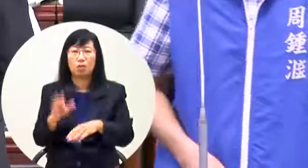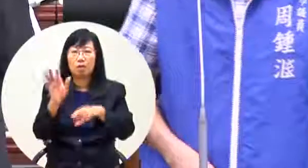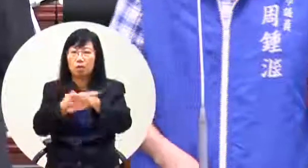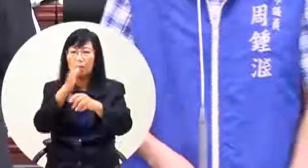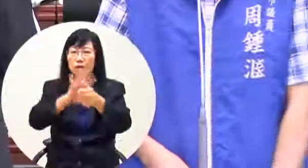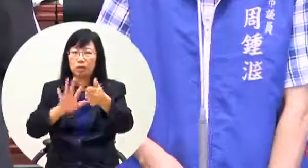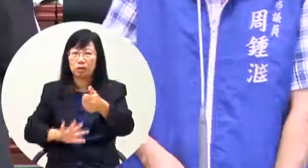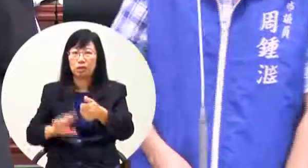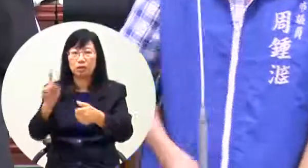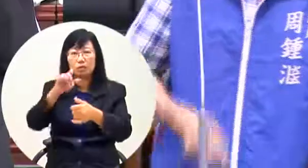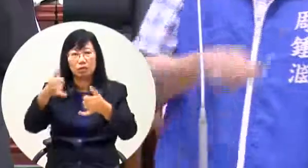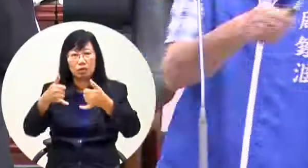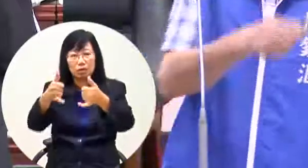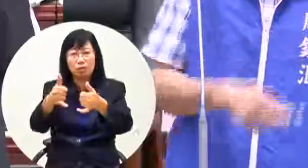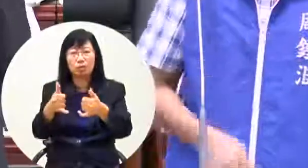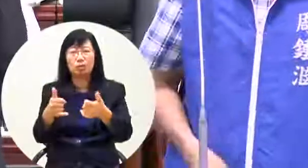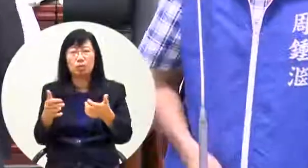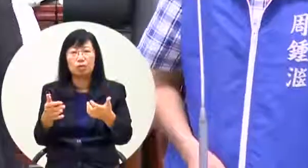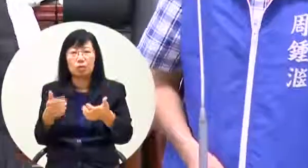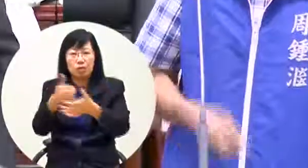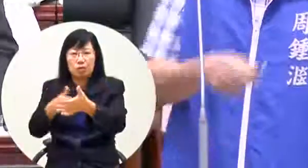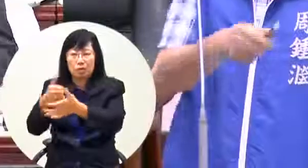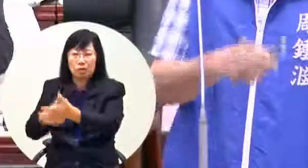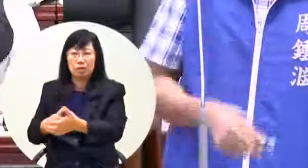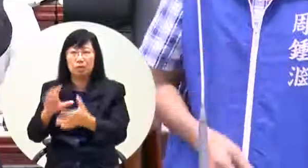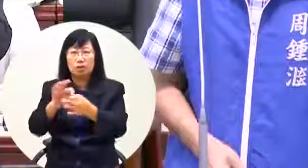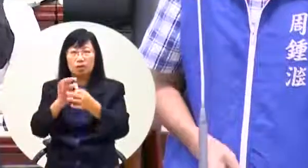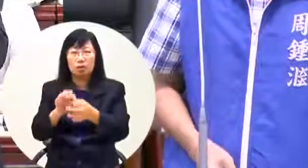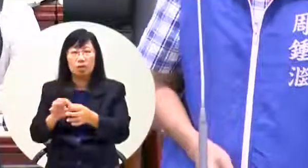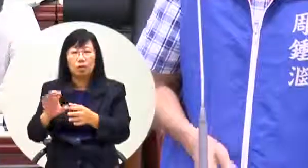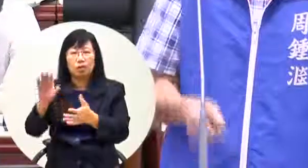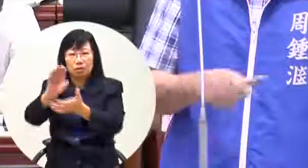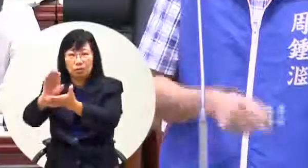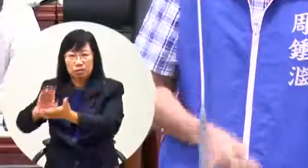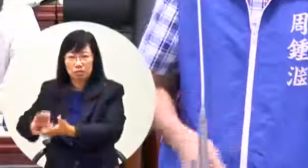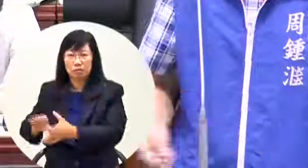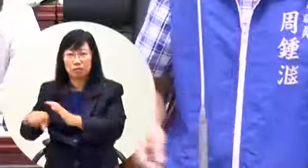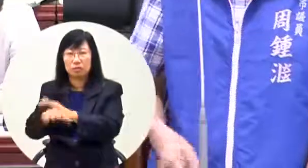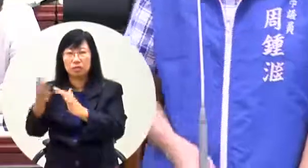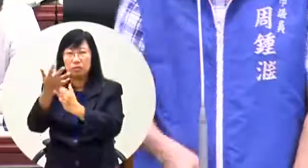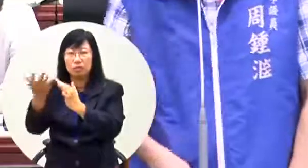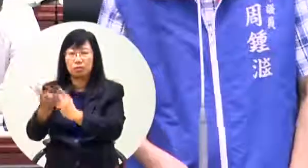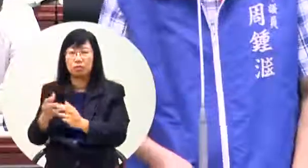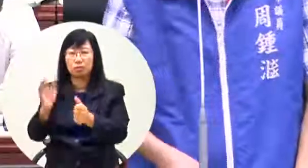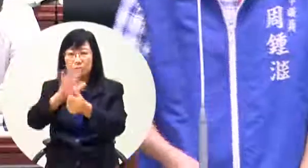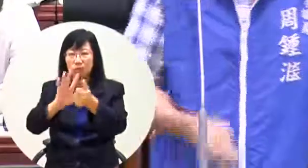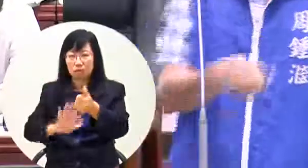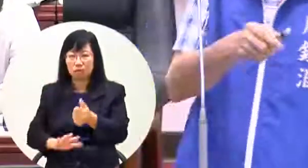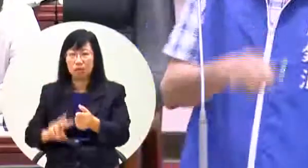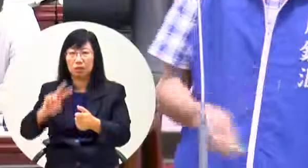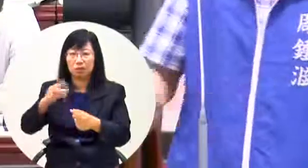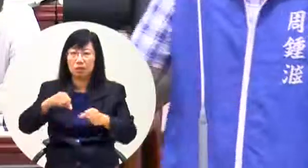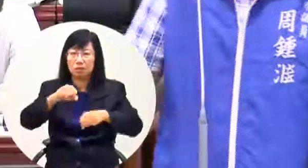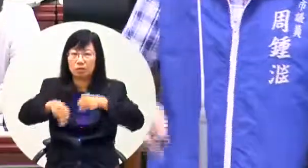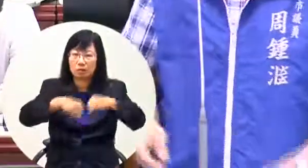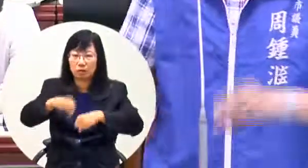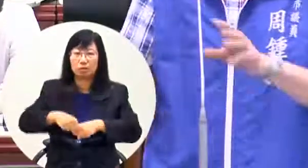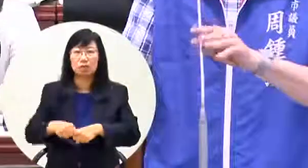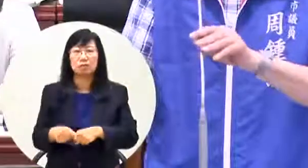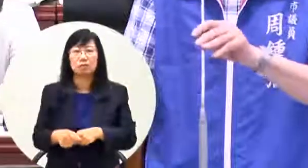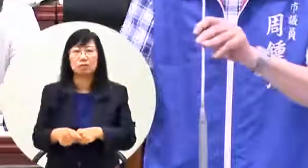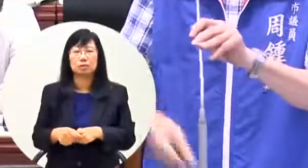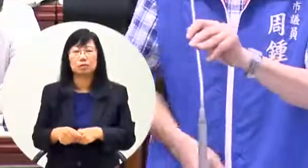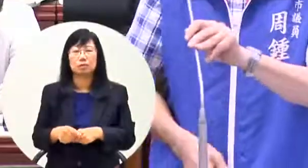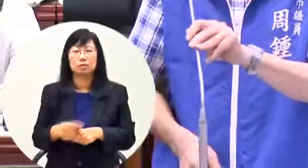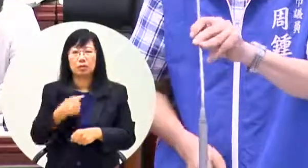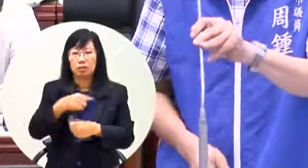其他什么停车空间，什么什么脚踏车的自行车的。 我跟周议员报告，不可能没有影响。 哎， 你只要